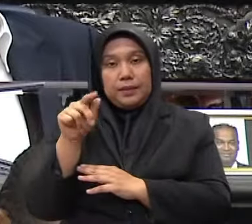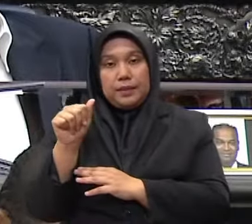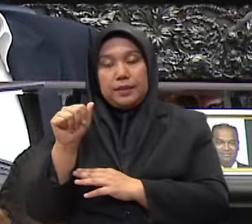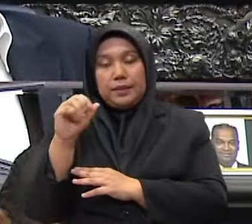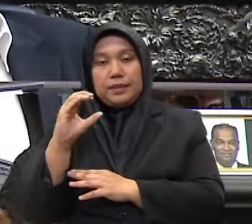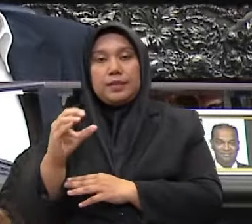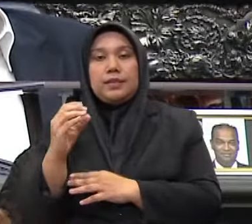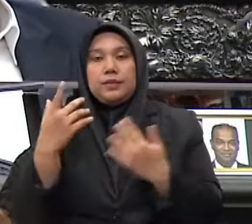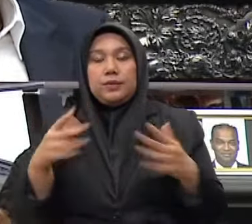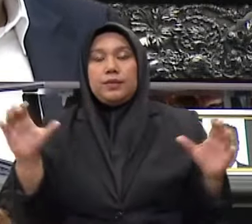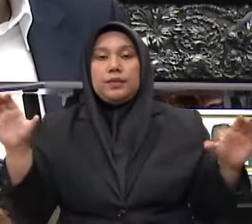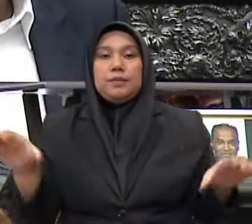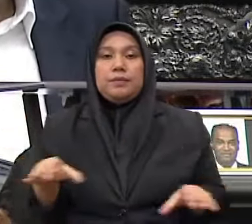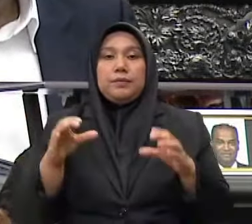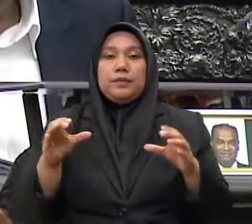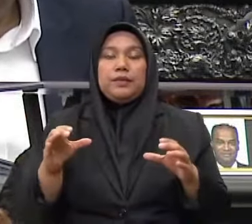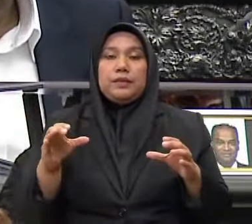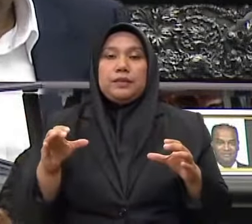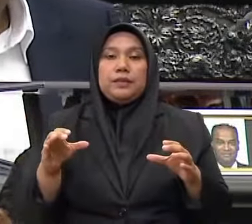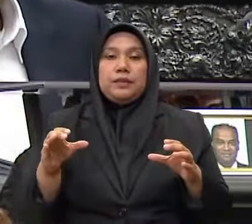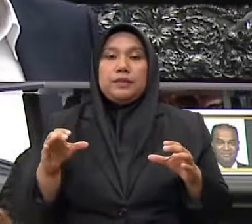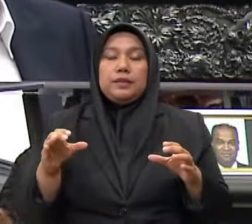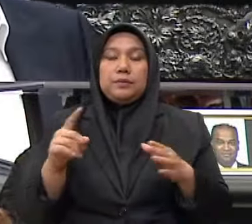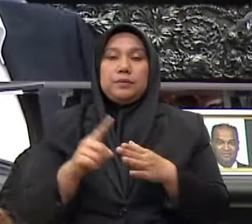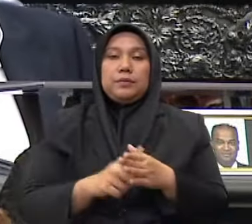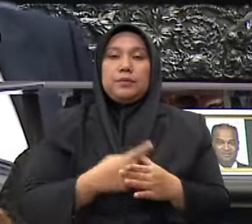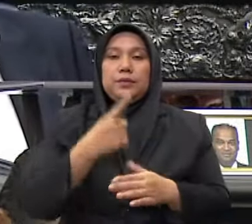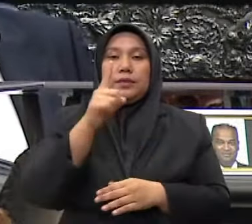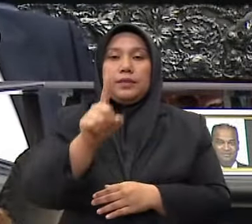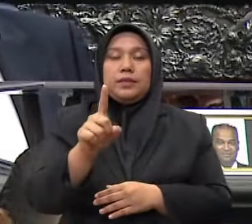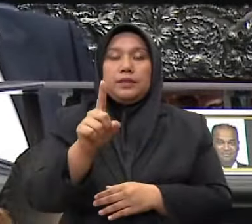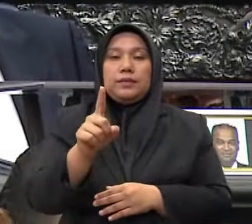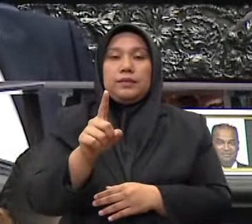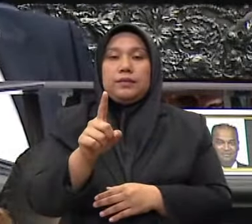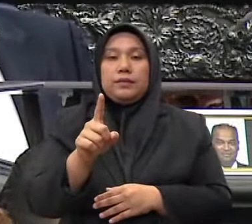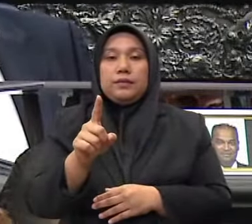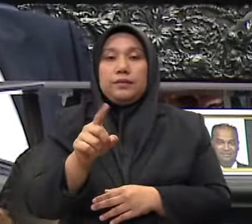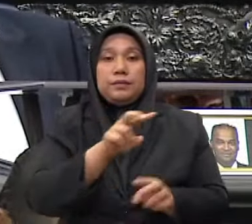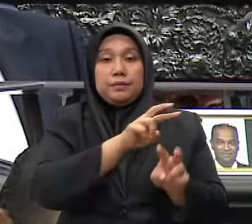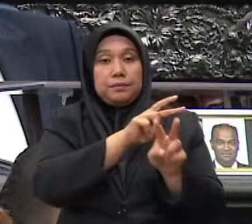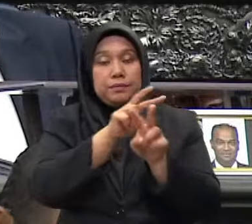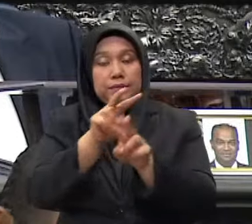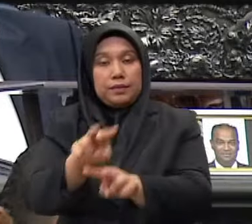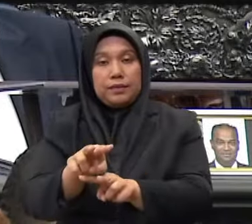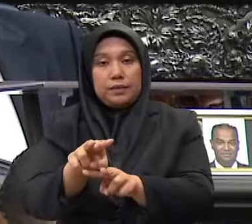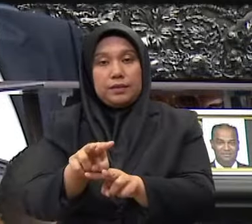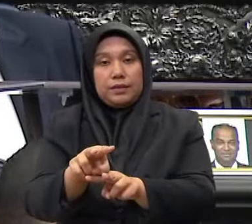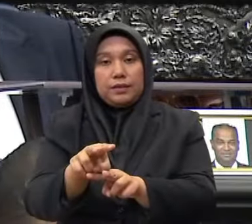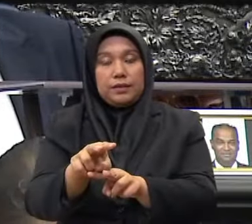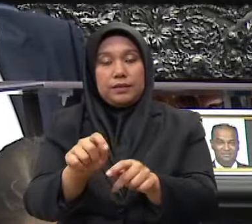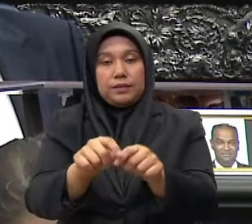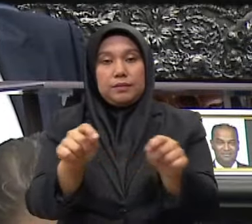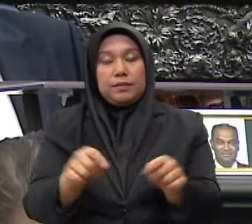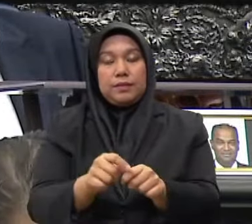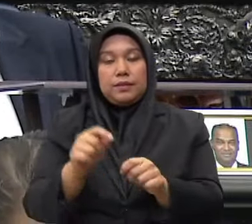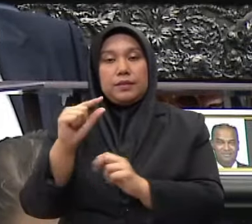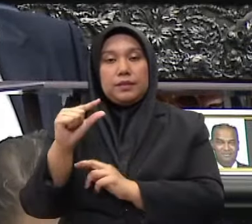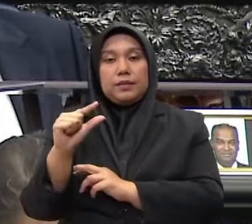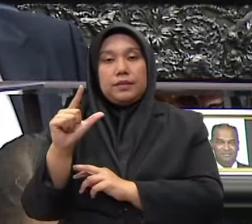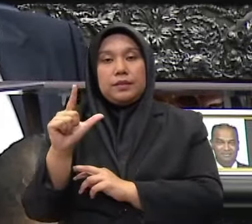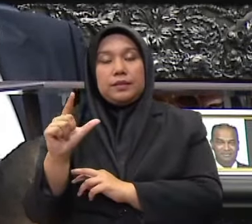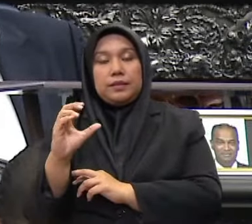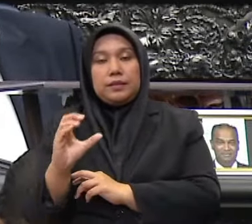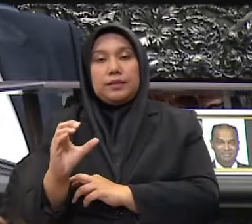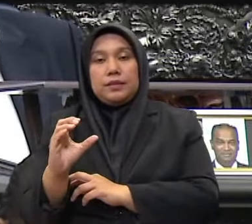pun dilaksanakan Tak silap saya pada bulan Januari dan juga S visit ataupun lawatan tapak oleh pihak pac pada bulan